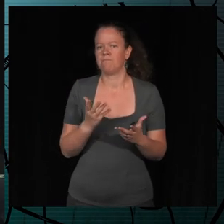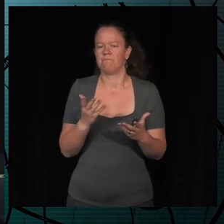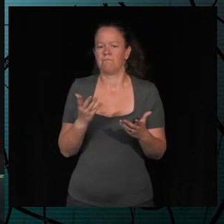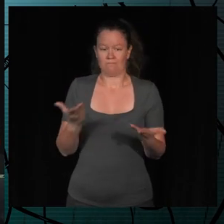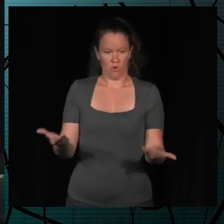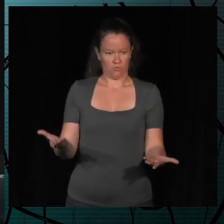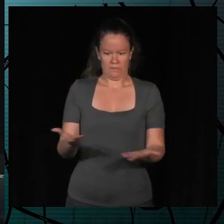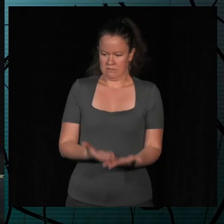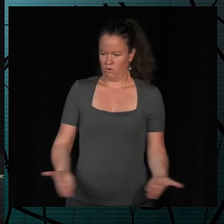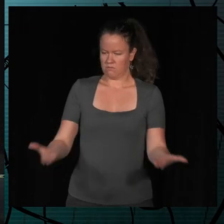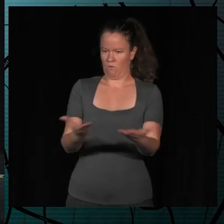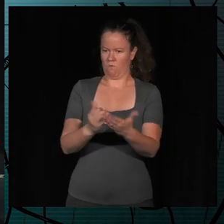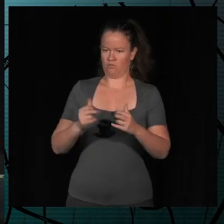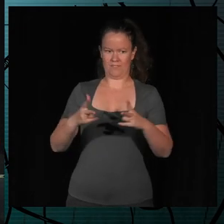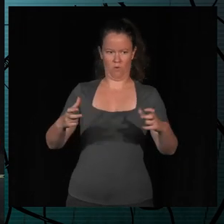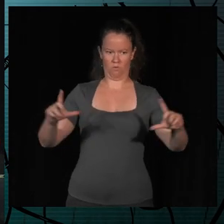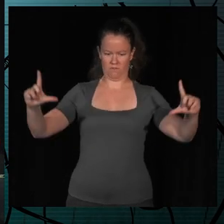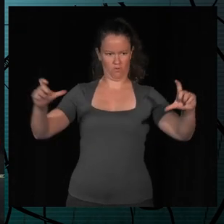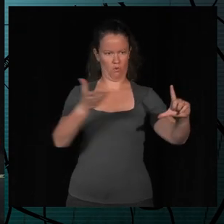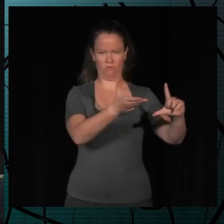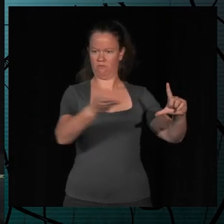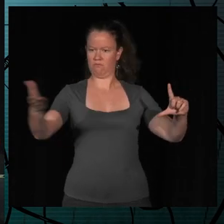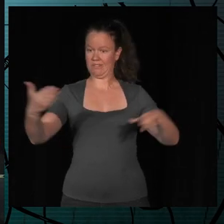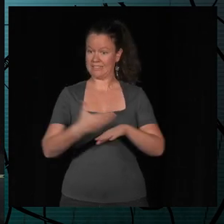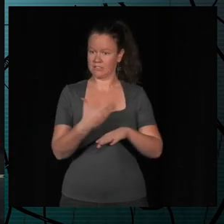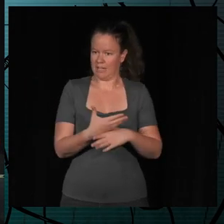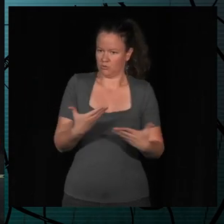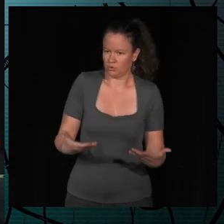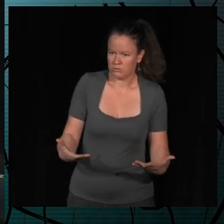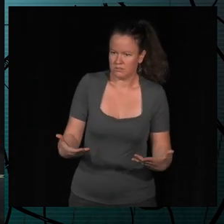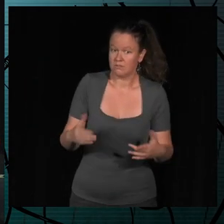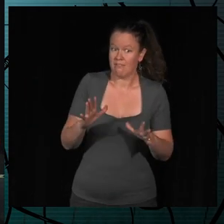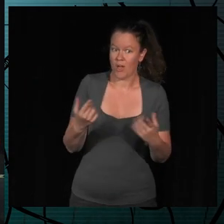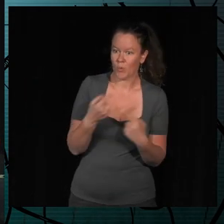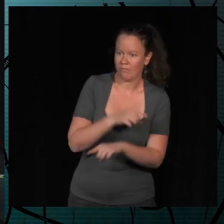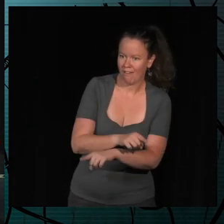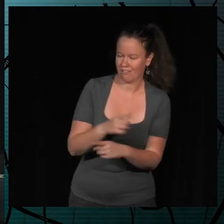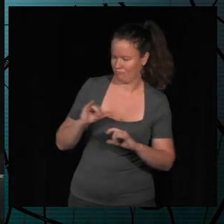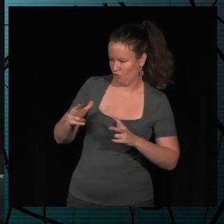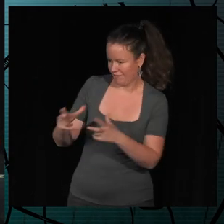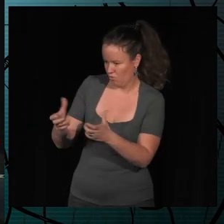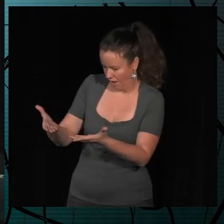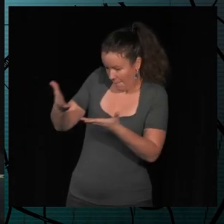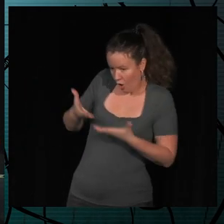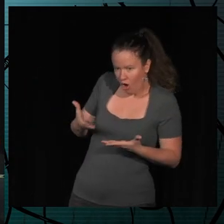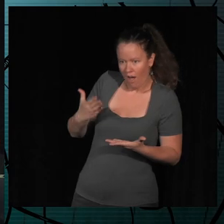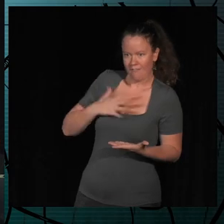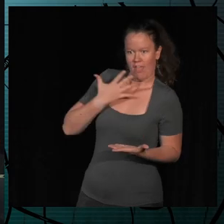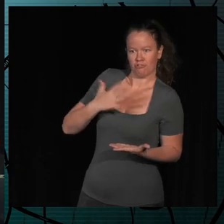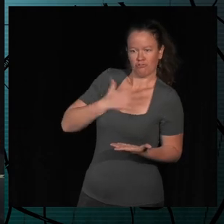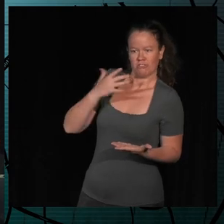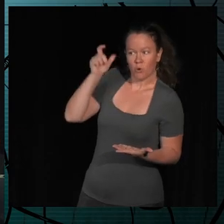état des lieux peut-être mais aussi à à tous les apports euh cognitifs sociaux psychologiques les bienfaits aussi